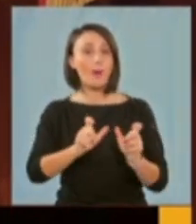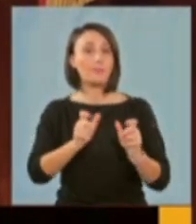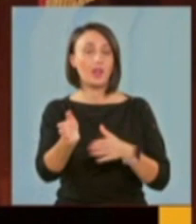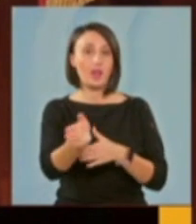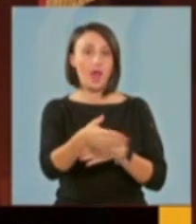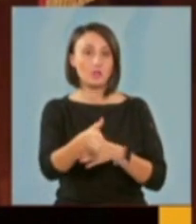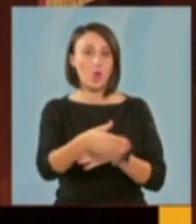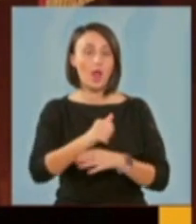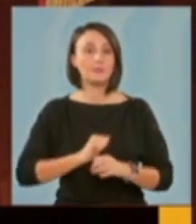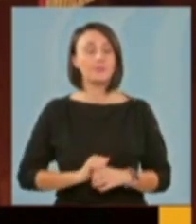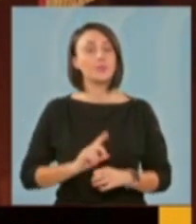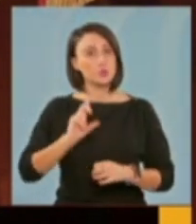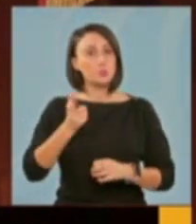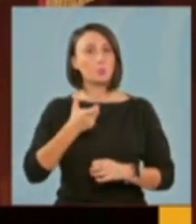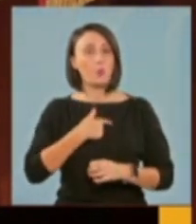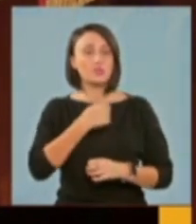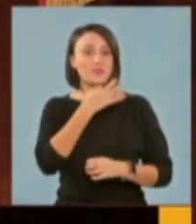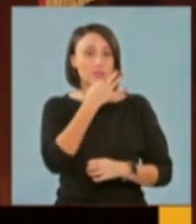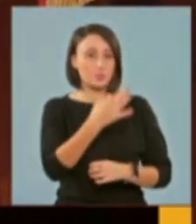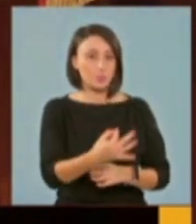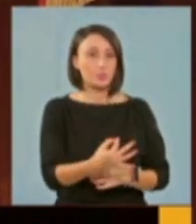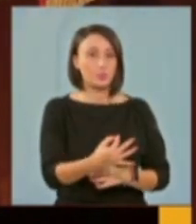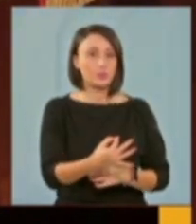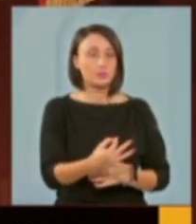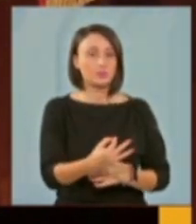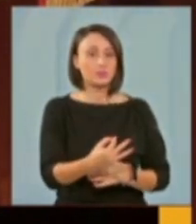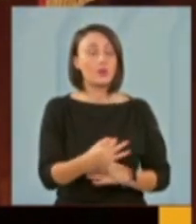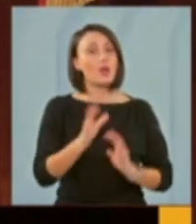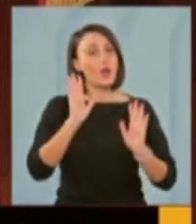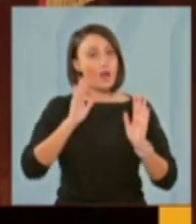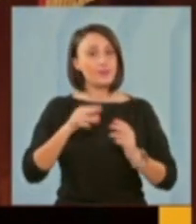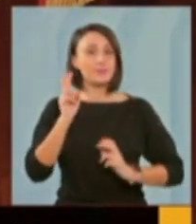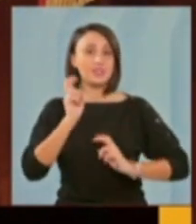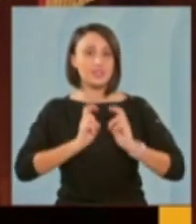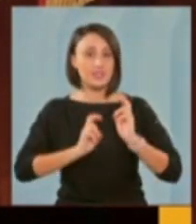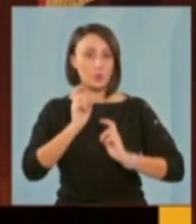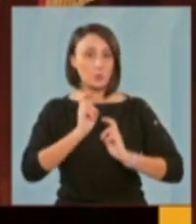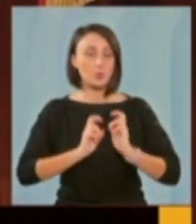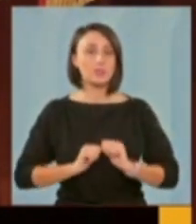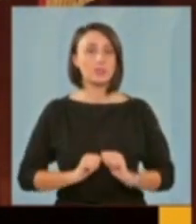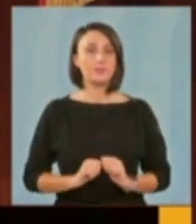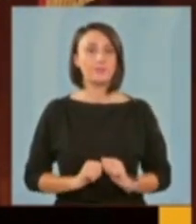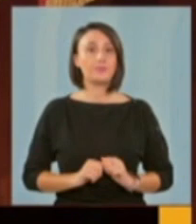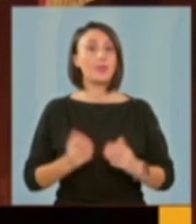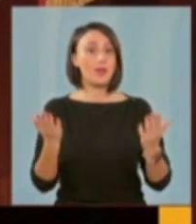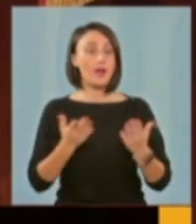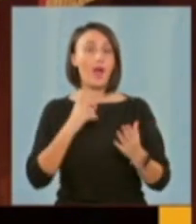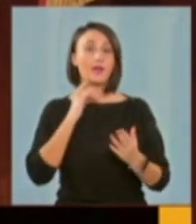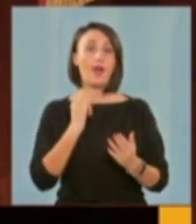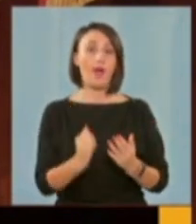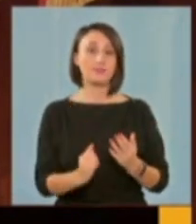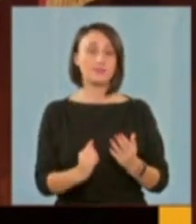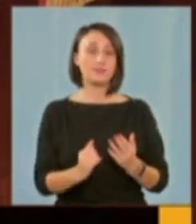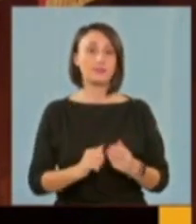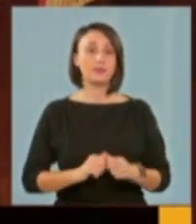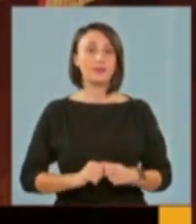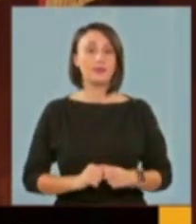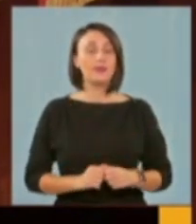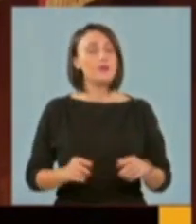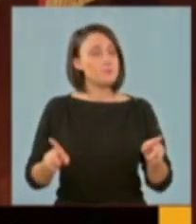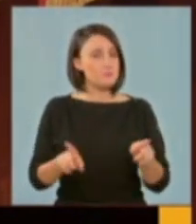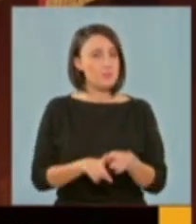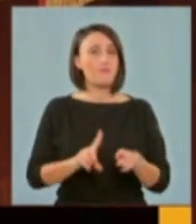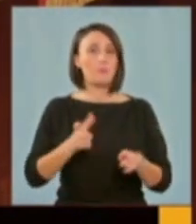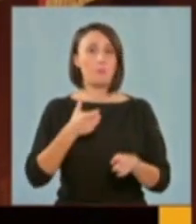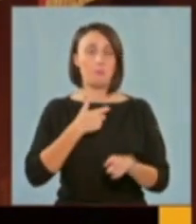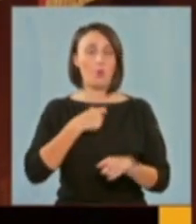Naționale și vă putem spune că avem instituții care astăzi, de asemenea,